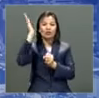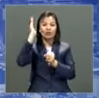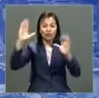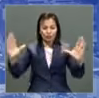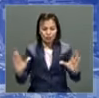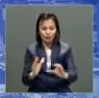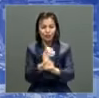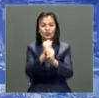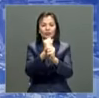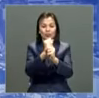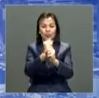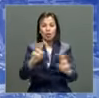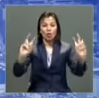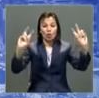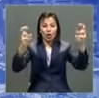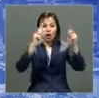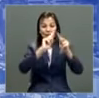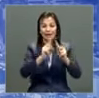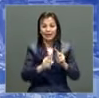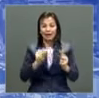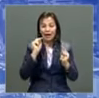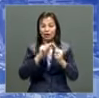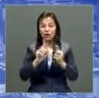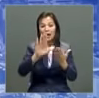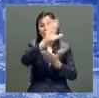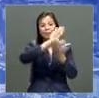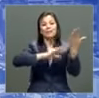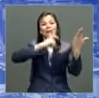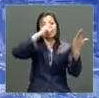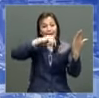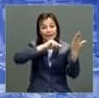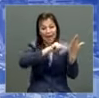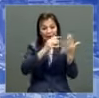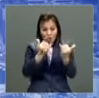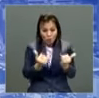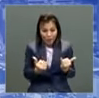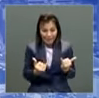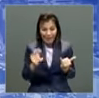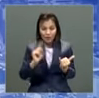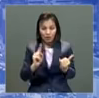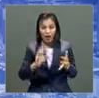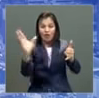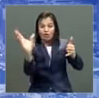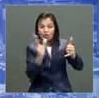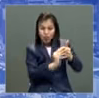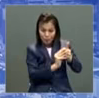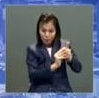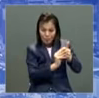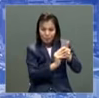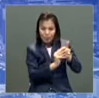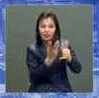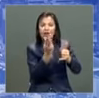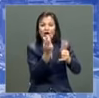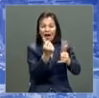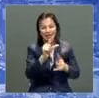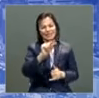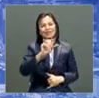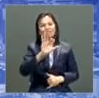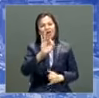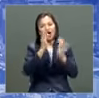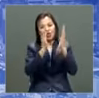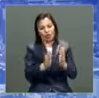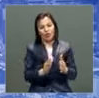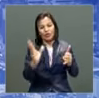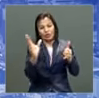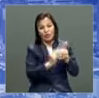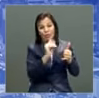ถานการณ์ในประเด็นทั้งสถานการณ์ในประเทศไทยนะคะที่วันนี้ตัวเลขจำนวนผู้ติดเชื้อที่เพิ่มขึ้นเนี่ยมีจำนวน29ค